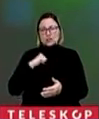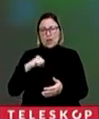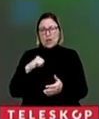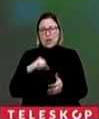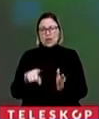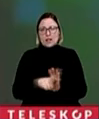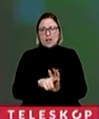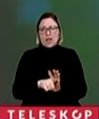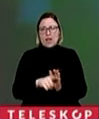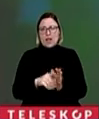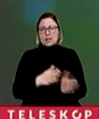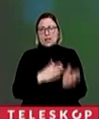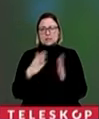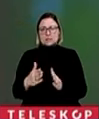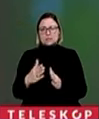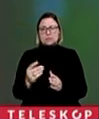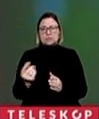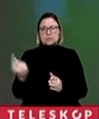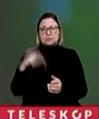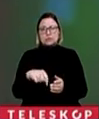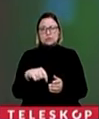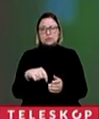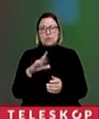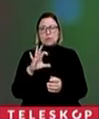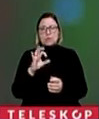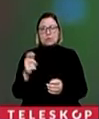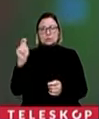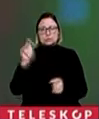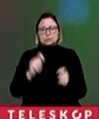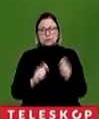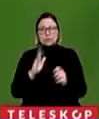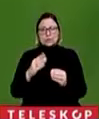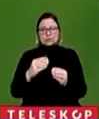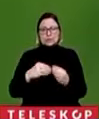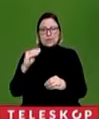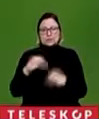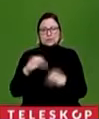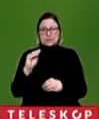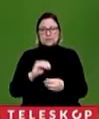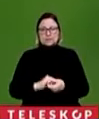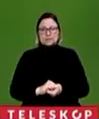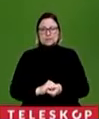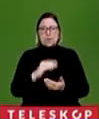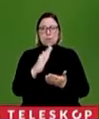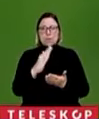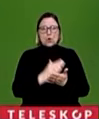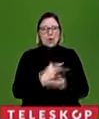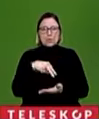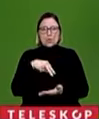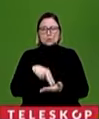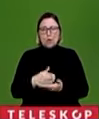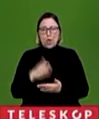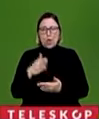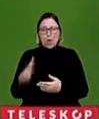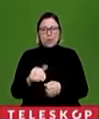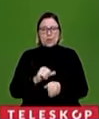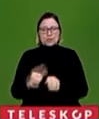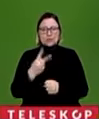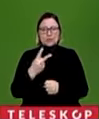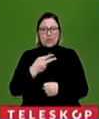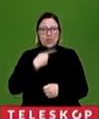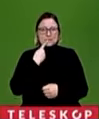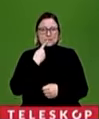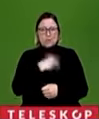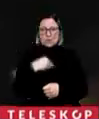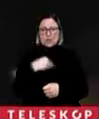na kolejnych przybyszów, bo tych przybyszów będzie wielu. Program Nie stój obok prowadzony jest w 2 językach,